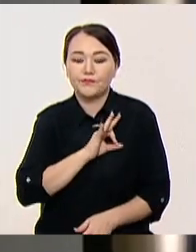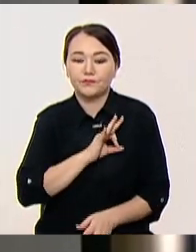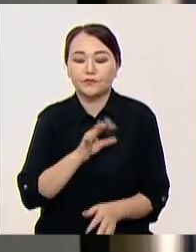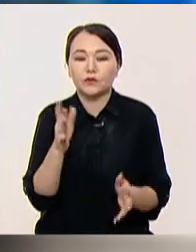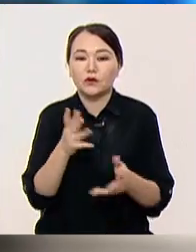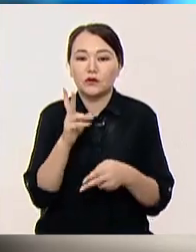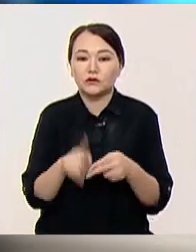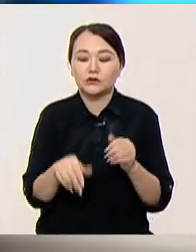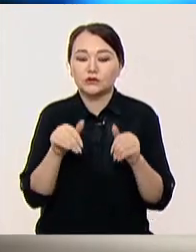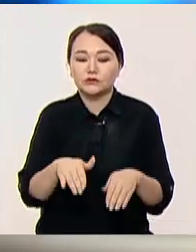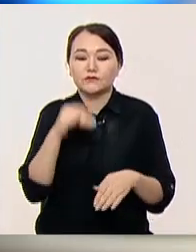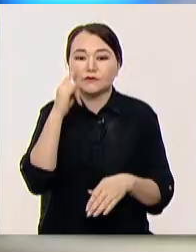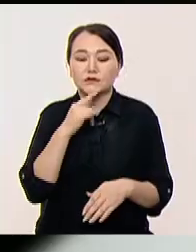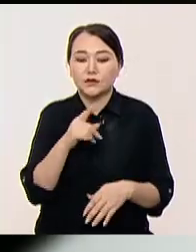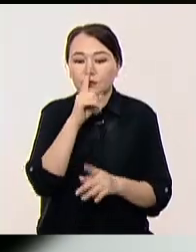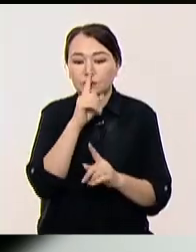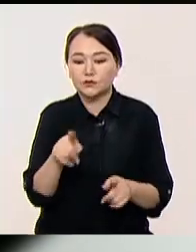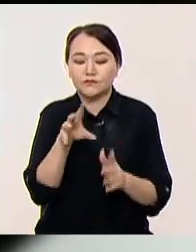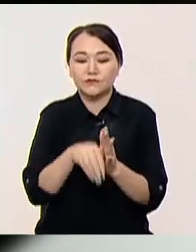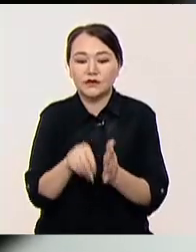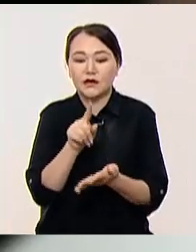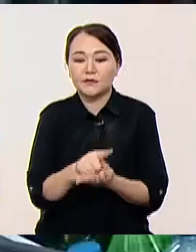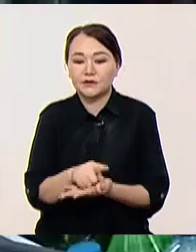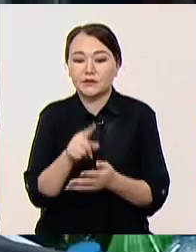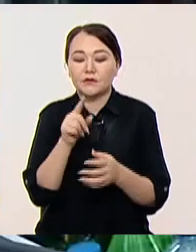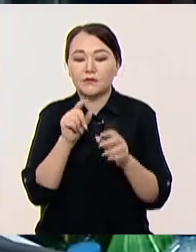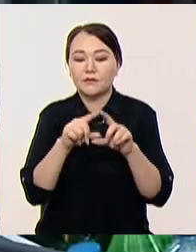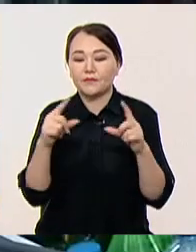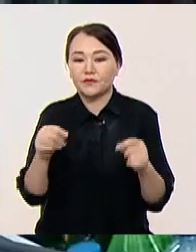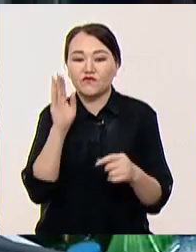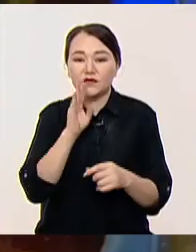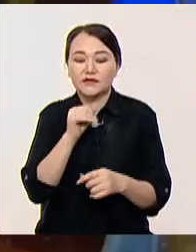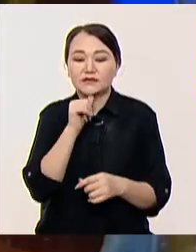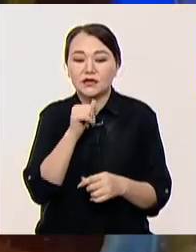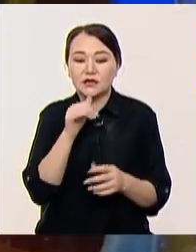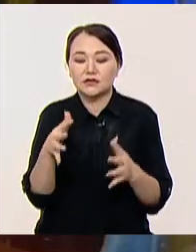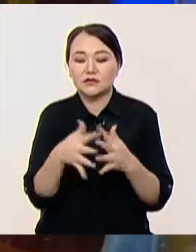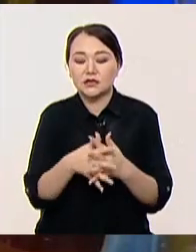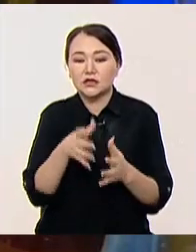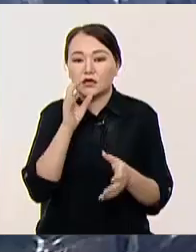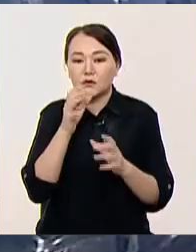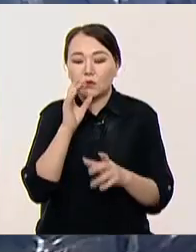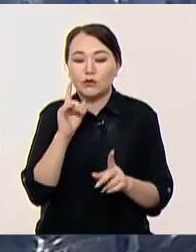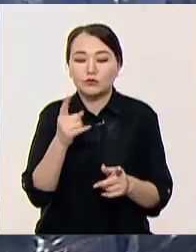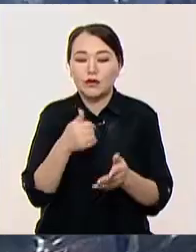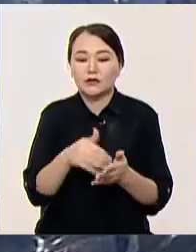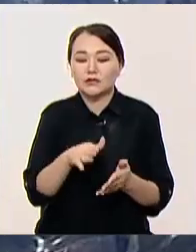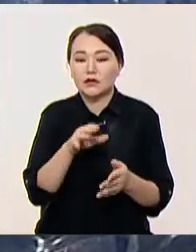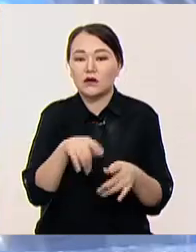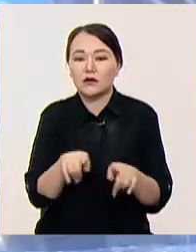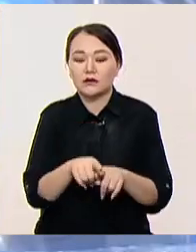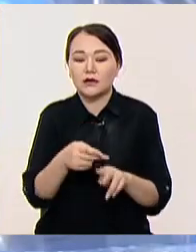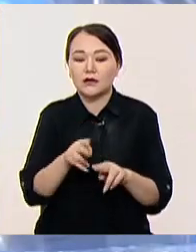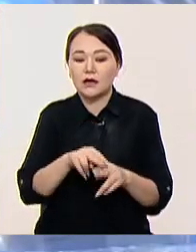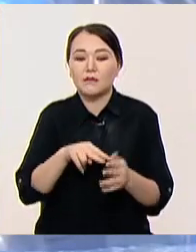Окончательное решение. В Казахстане не будут вводить обязательную маркировку воды и сахаросодержащих напитков. Почему отказались от этих